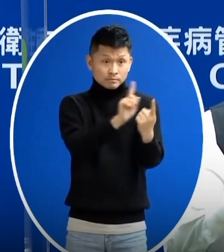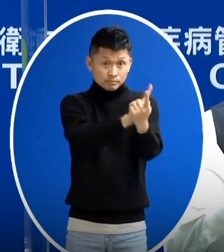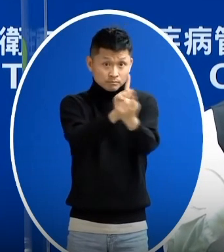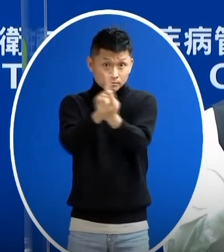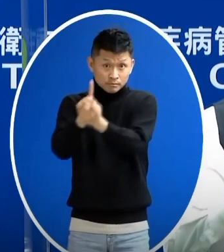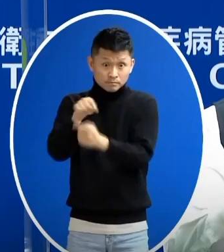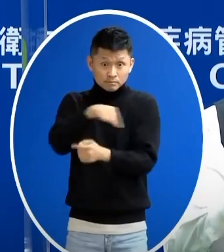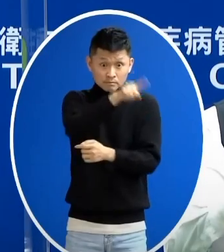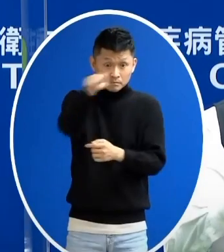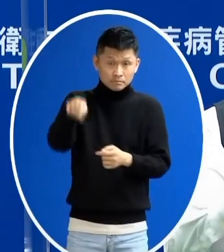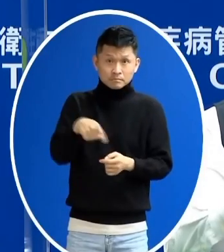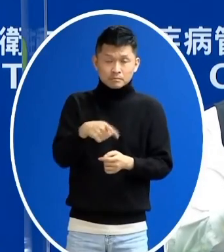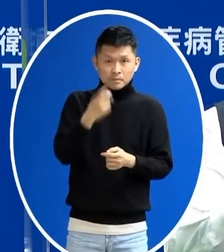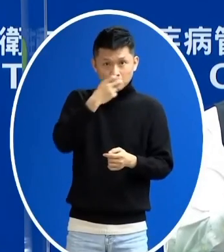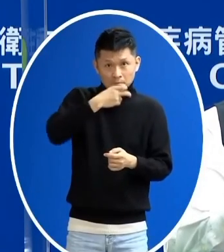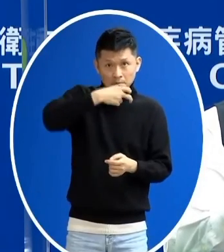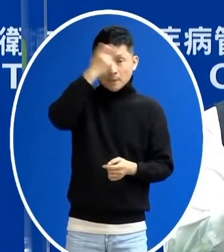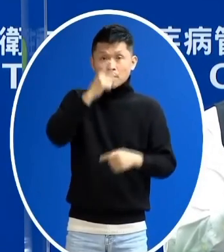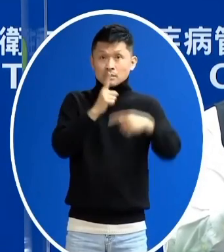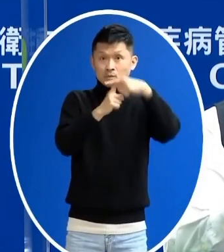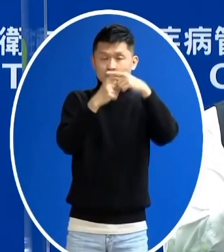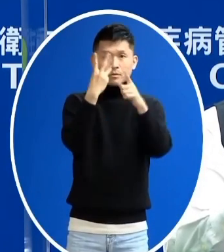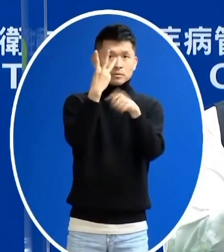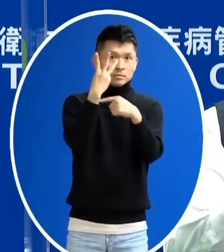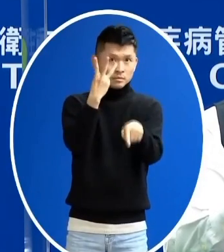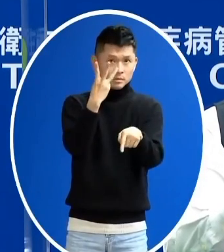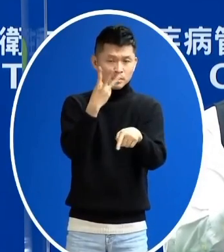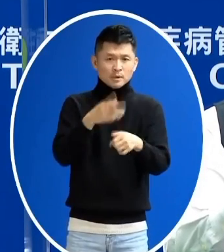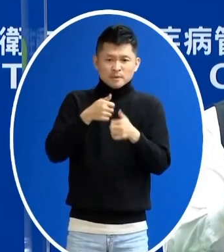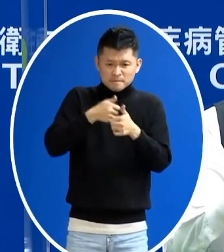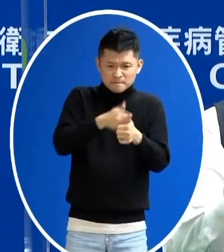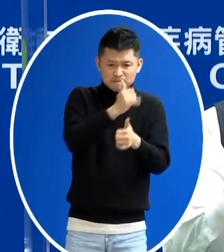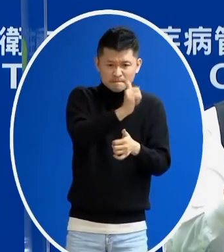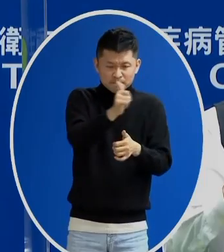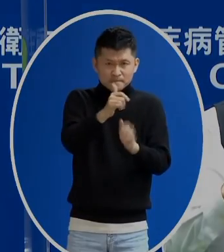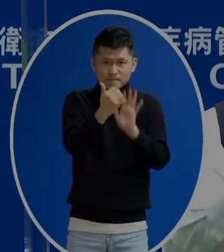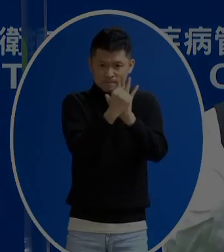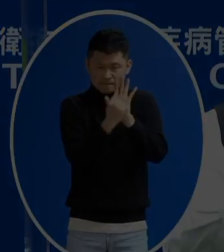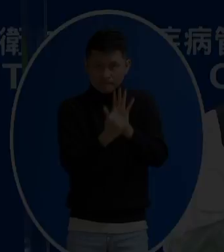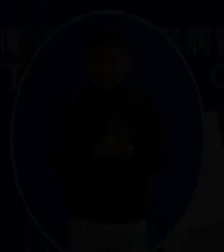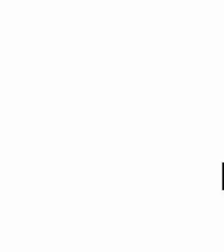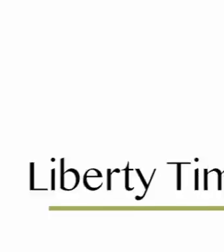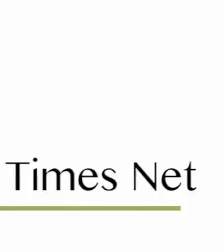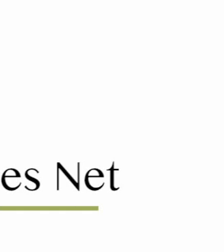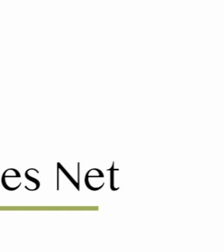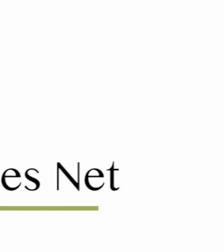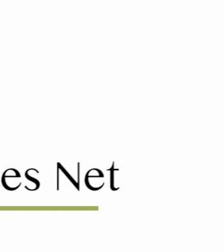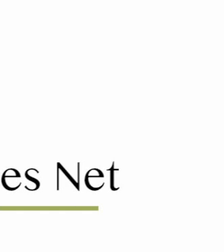里面验出3个阳性，好，那持续的疫调，那正在进行中。